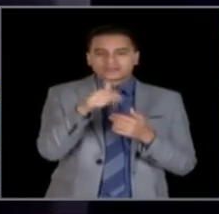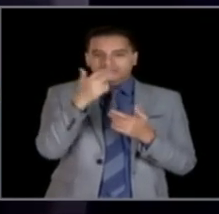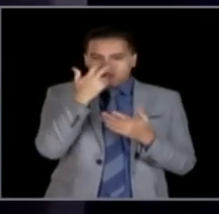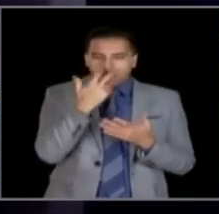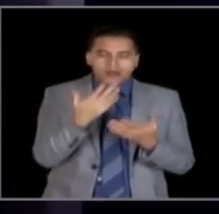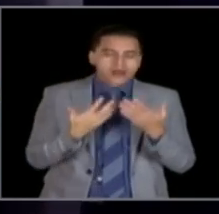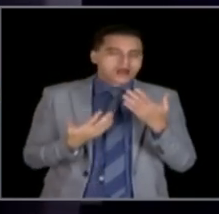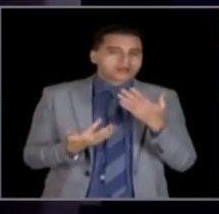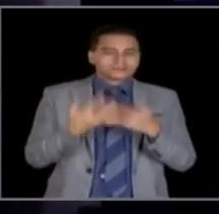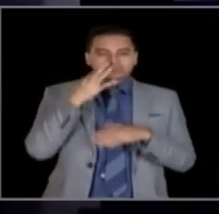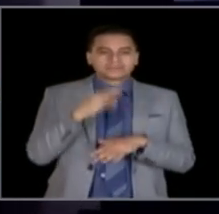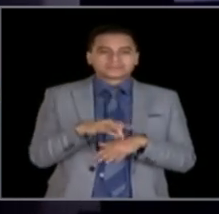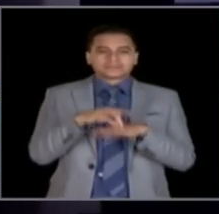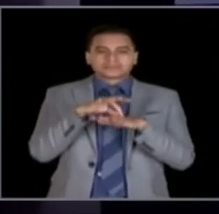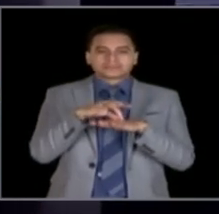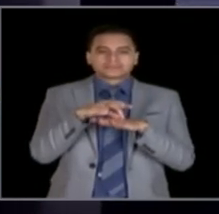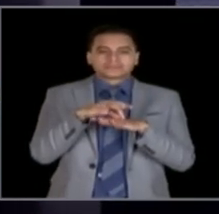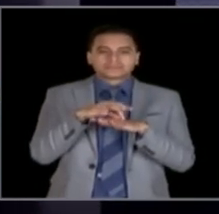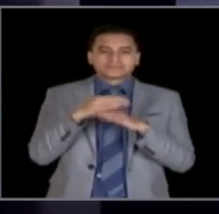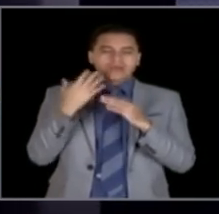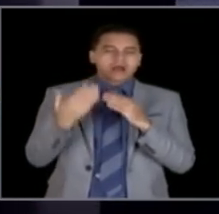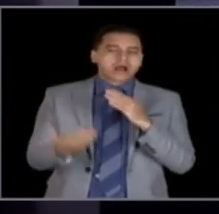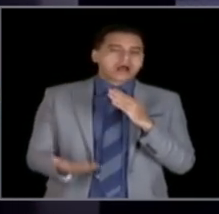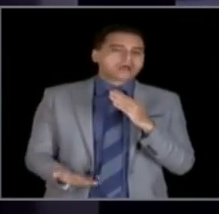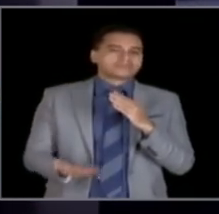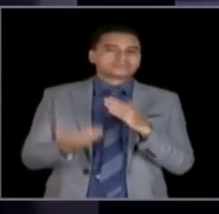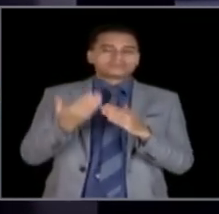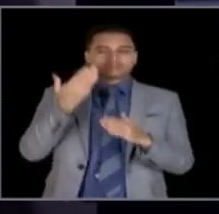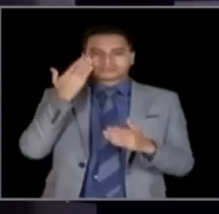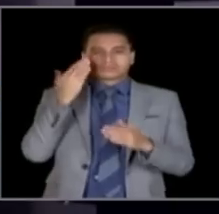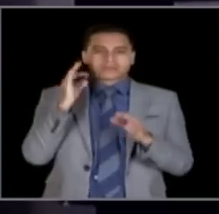تعود لإنسان العصر الحجري القديم